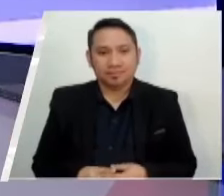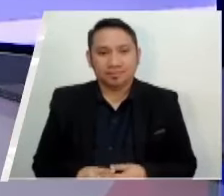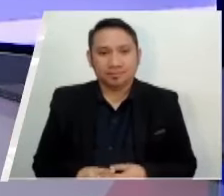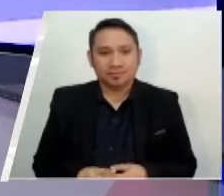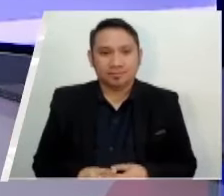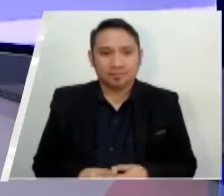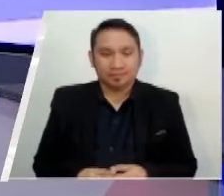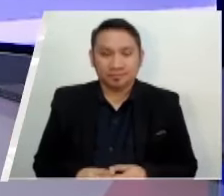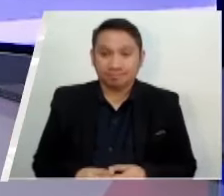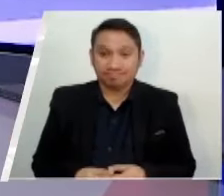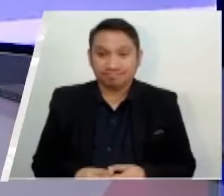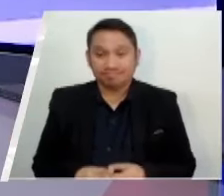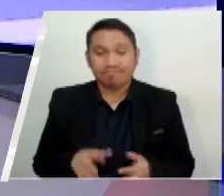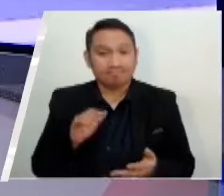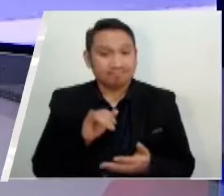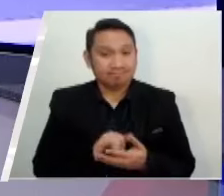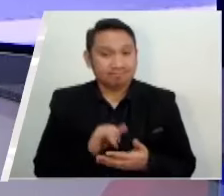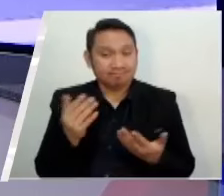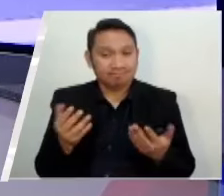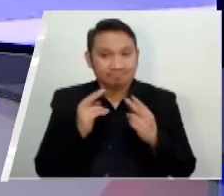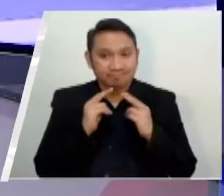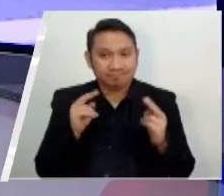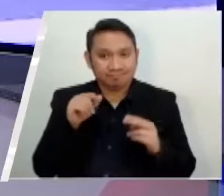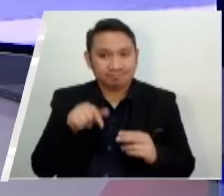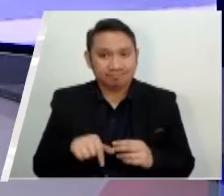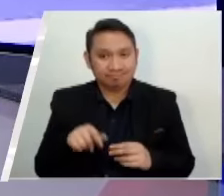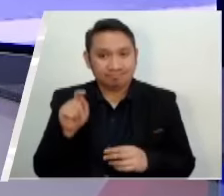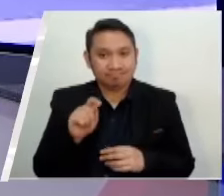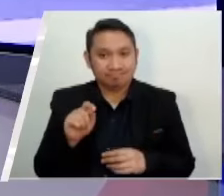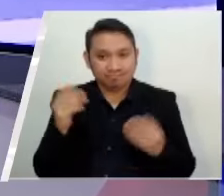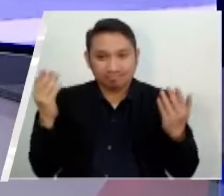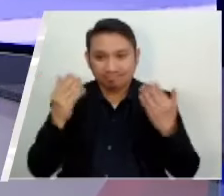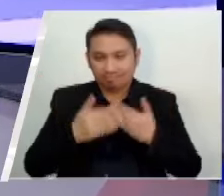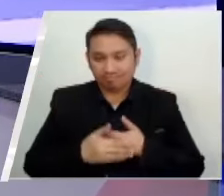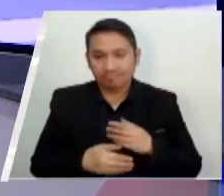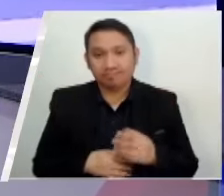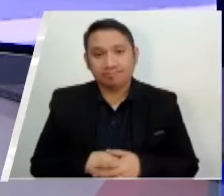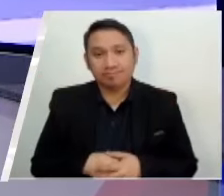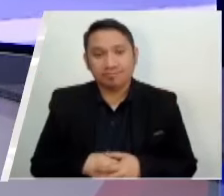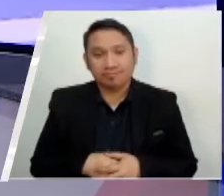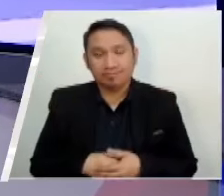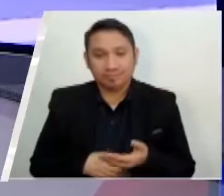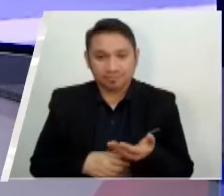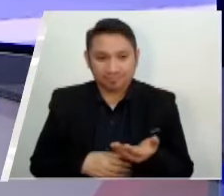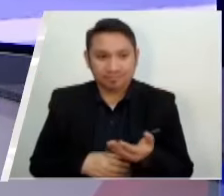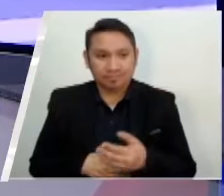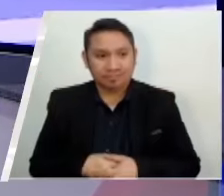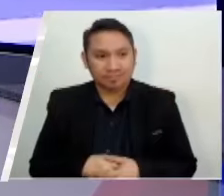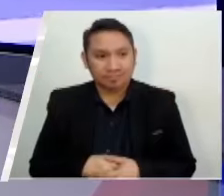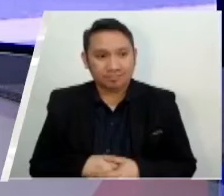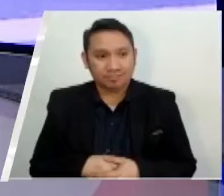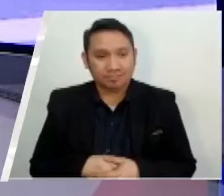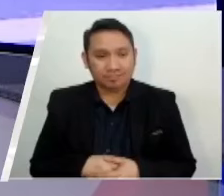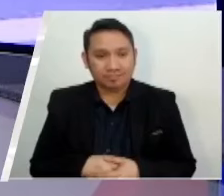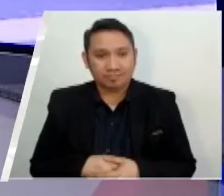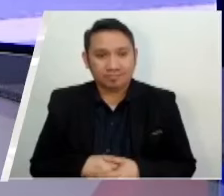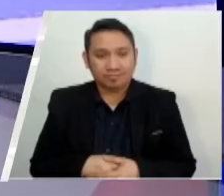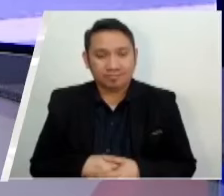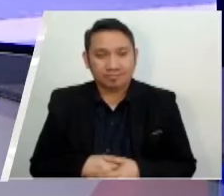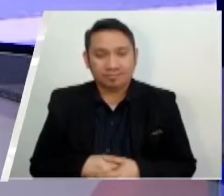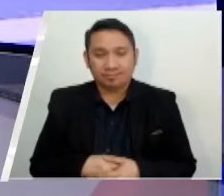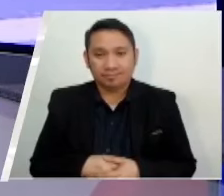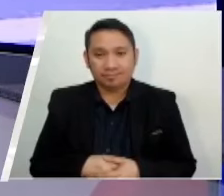And that's my chika this Tuesday night sa ngalan ni Iya Arellano. Ako po si Aubrey Carampel. Miss Mel,